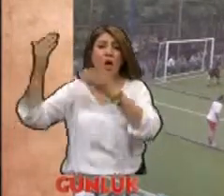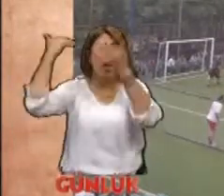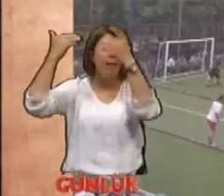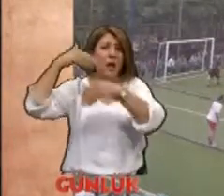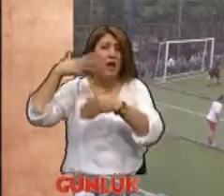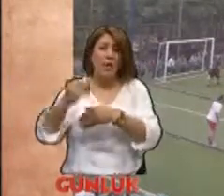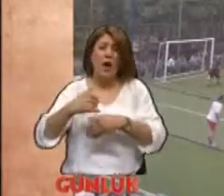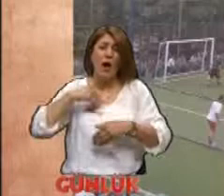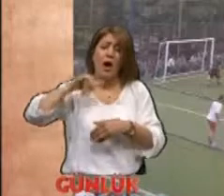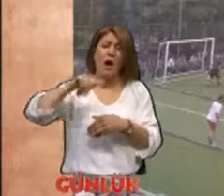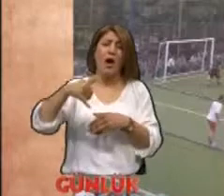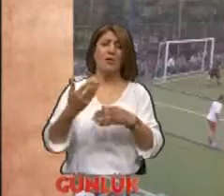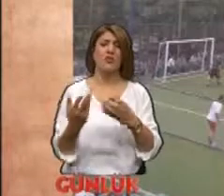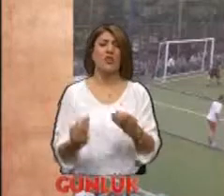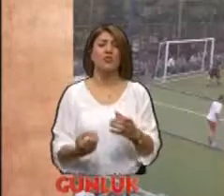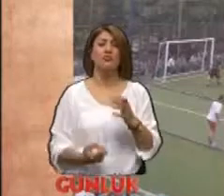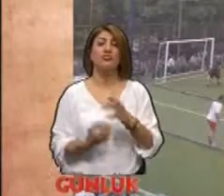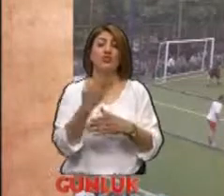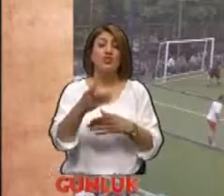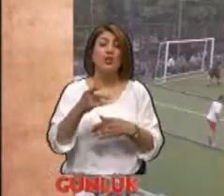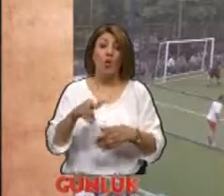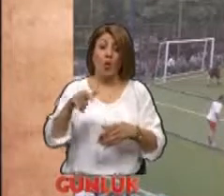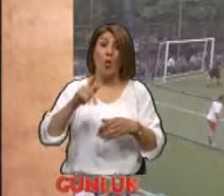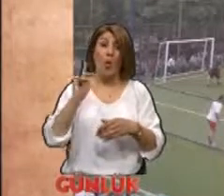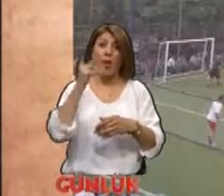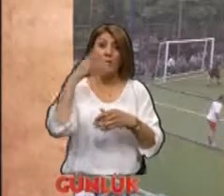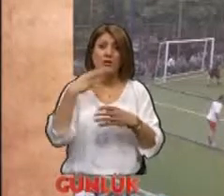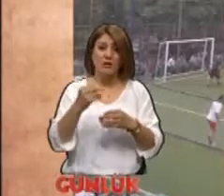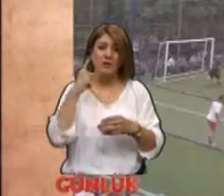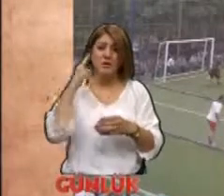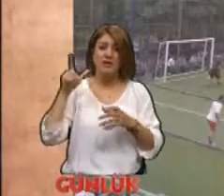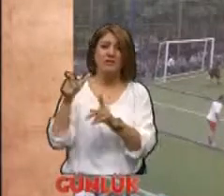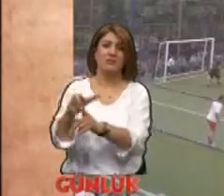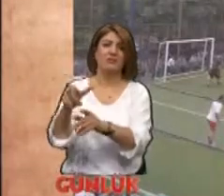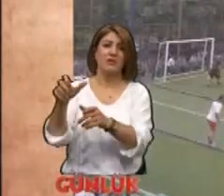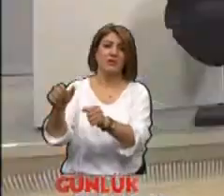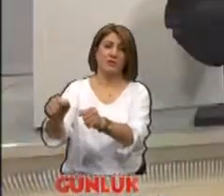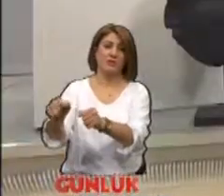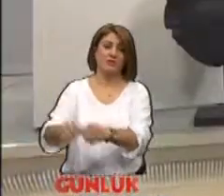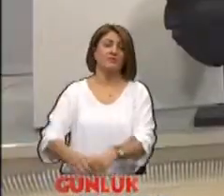durumunun ağır olduğu bildirildi. Olayla ilgili bir kişi gözaltına alındı.